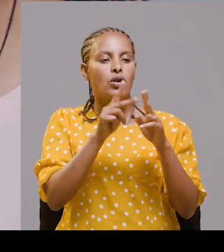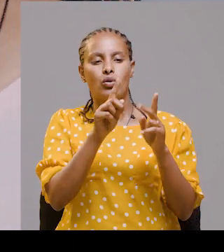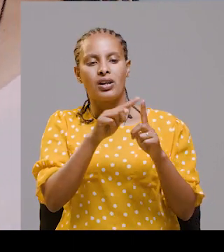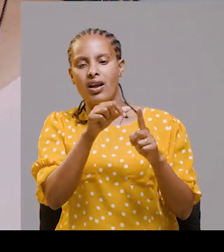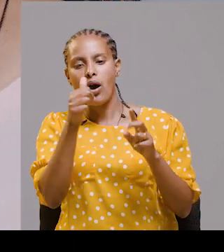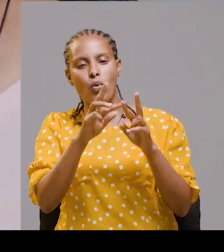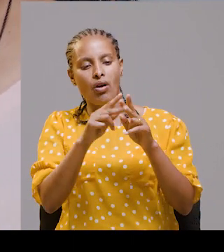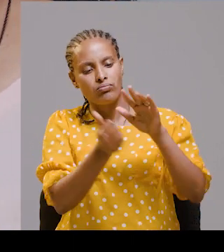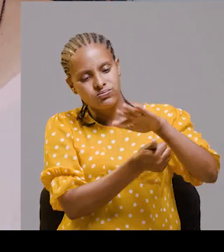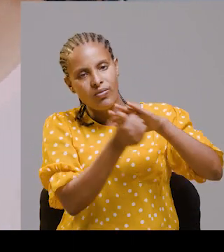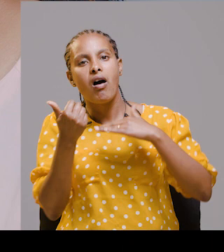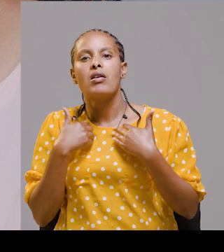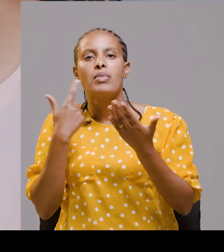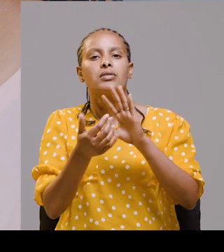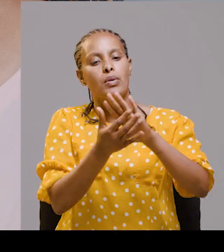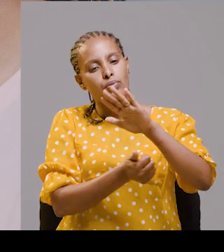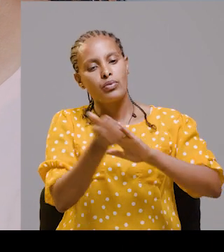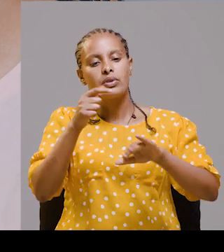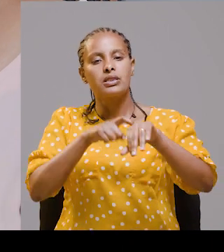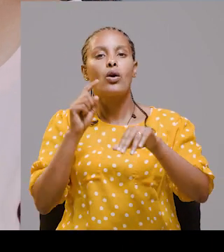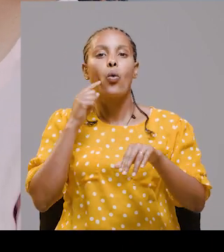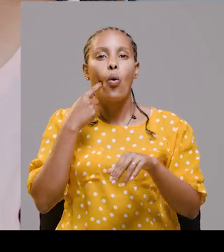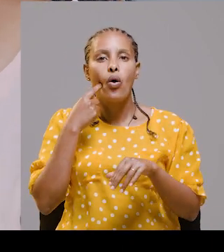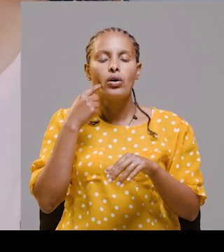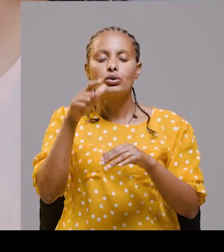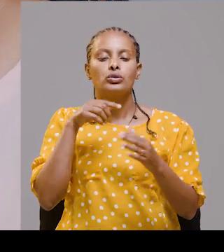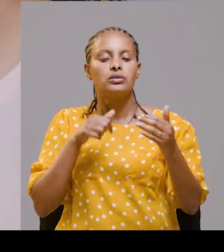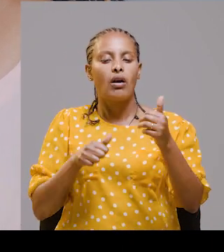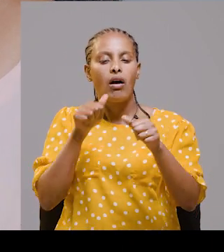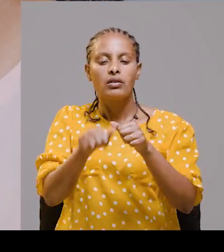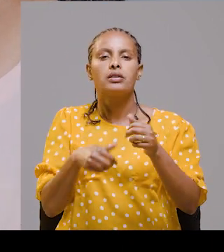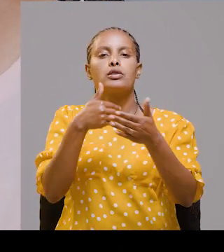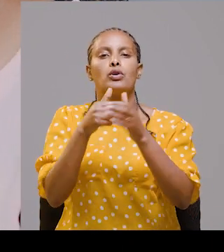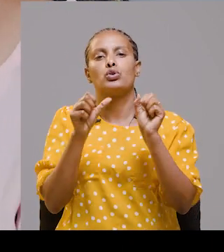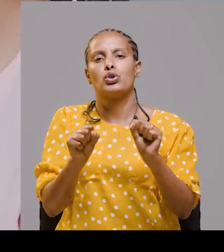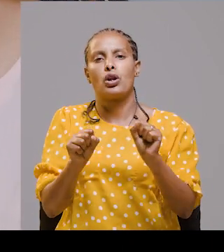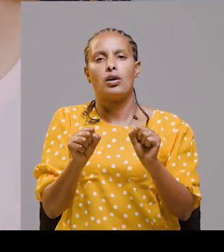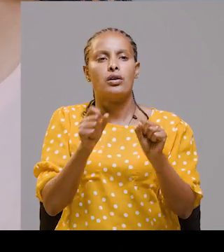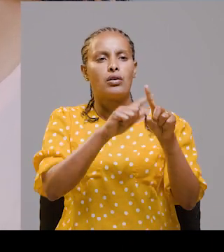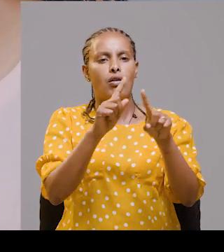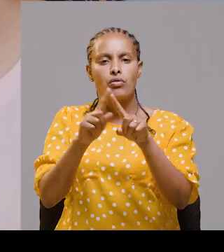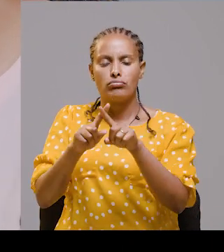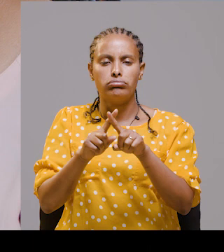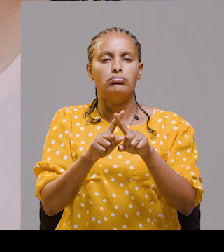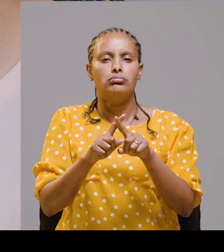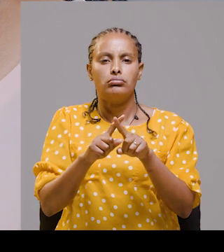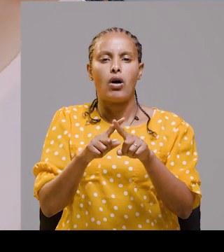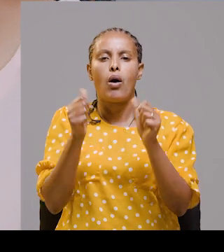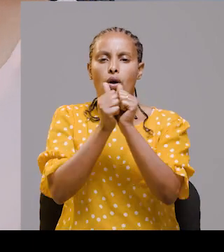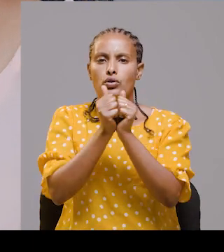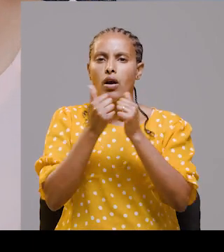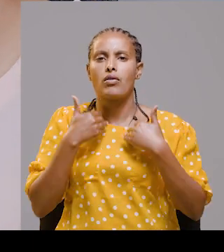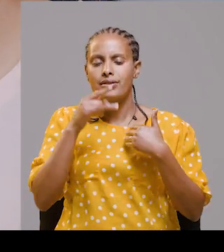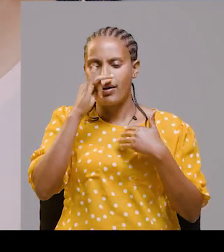ቦታ መሰደድ አለ። በዛ በሚሰደዱበት ሰዓት እንኳን ብዙ ጥቃት ይደርስባቸዋል። ሬሳ እየተራመዱ ነው የሚሄዱት። አብሯቸው